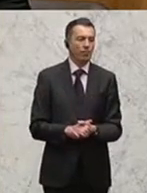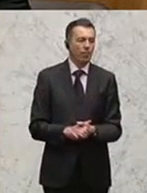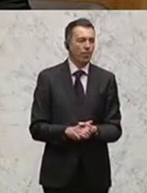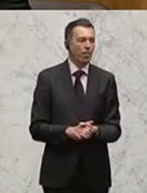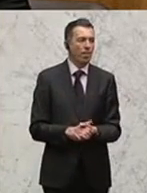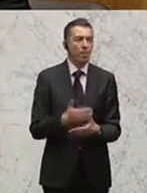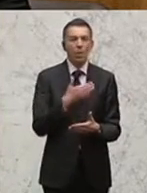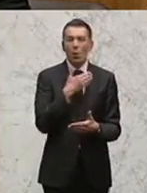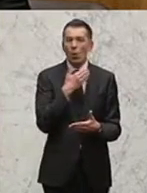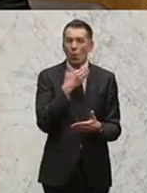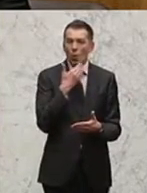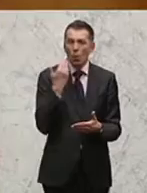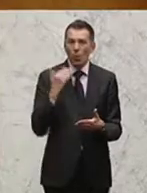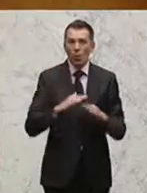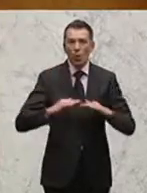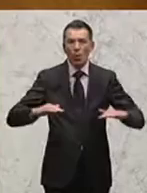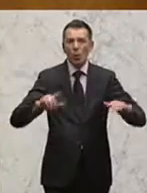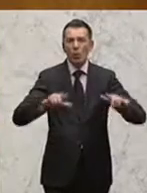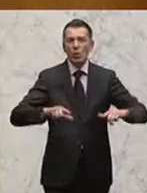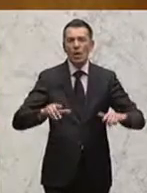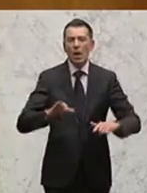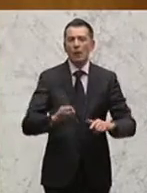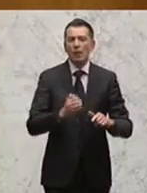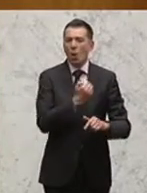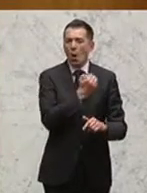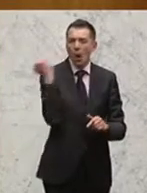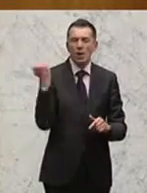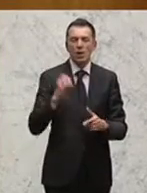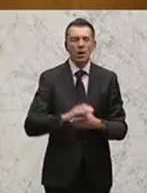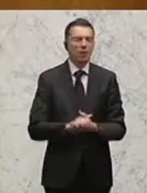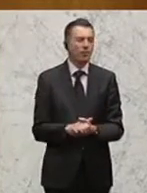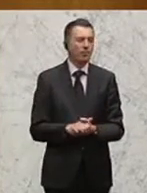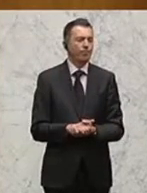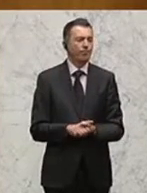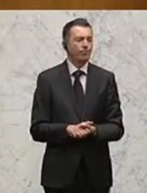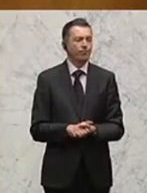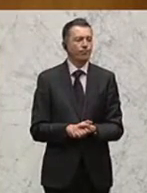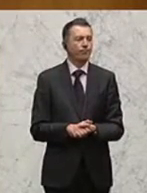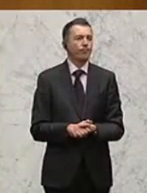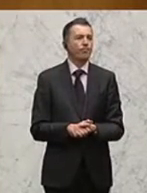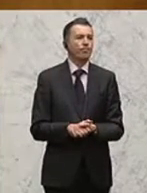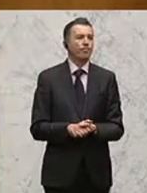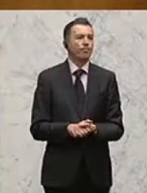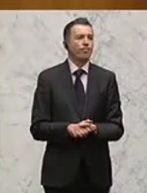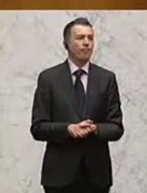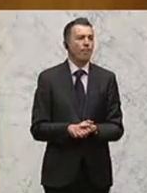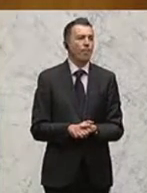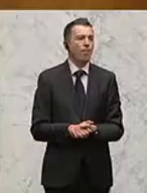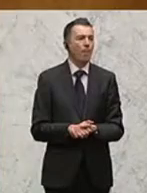damit hier kein Nährboden für Radikalisierung letztendlich auch entsteht.